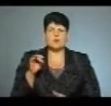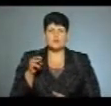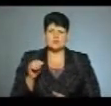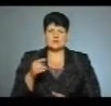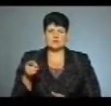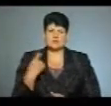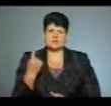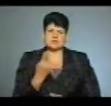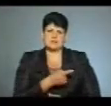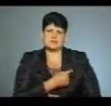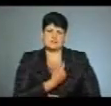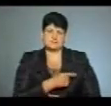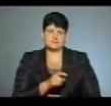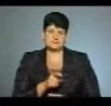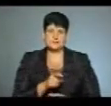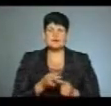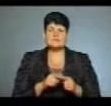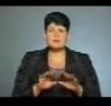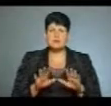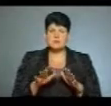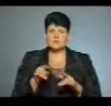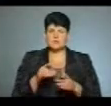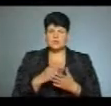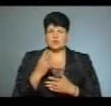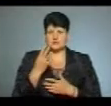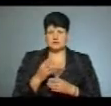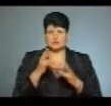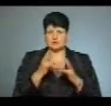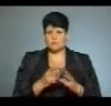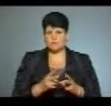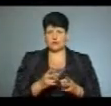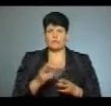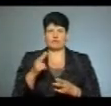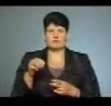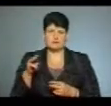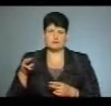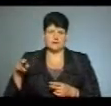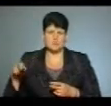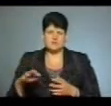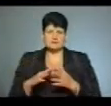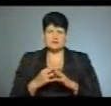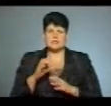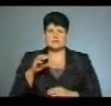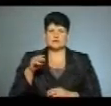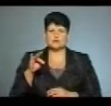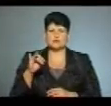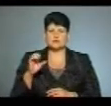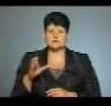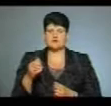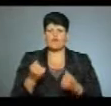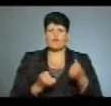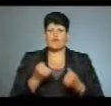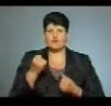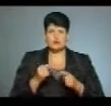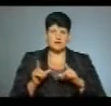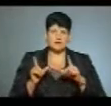Тернопільської обласної університетської лікарні. В цей момент тут перебувають четверо травмованих в дорожньо-транспортній пригоді у селі Струсів. Водій автобуса, що